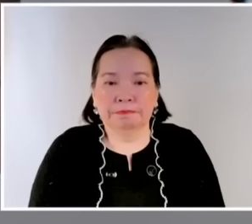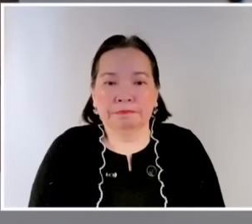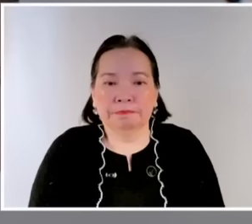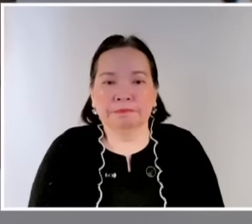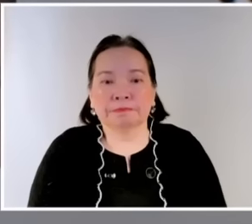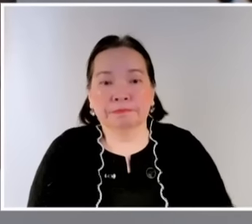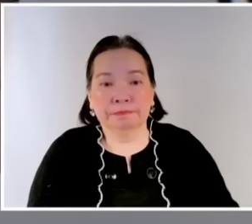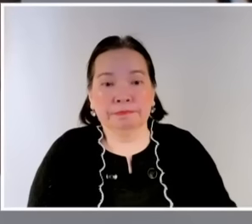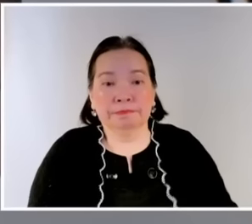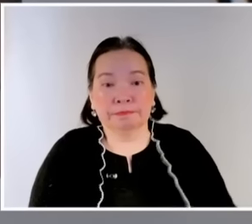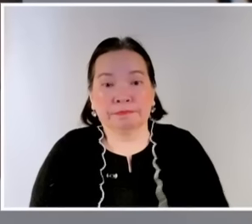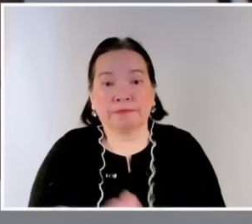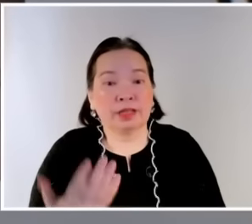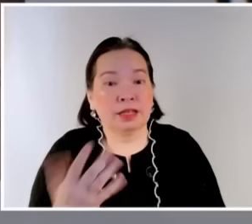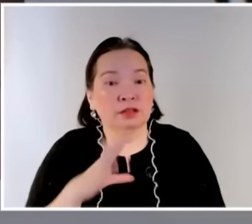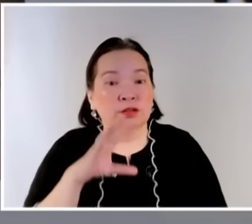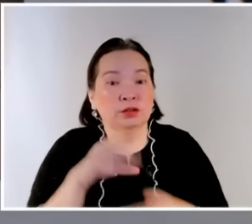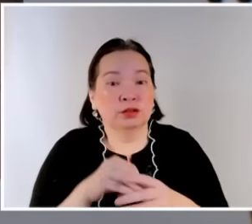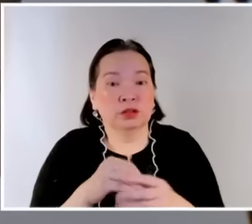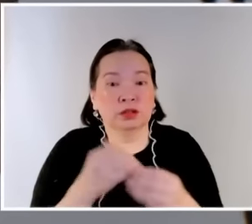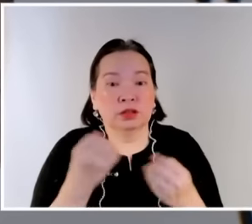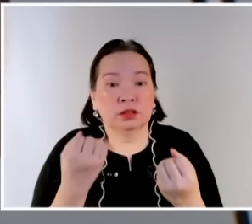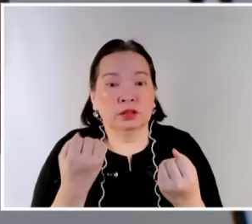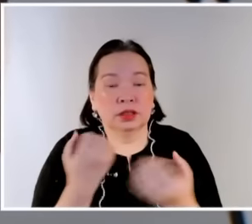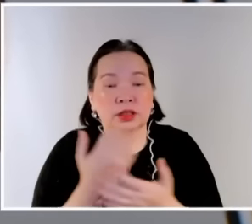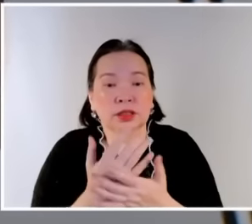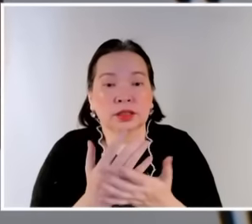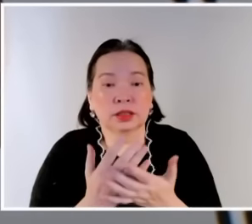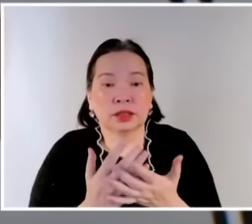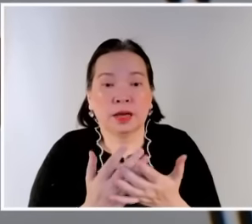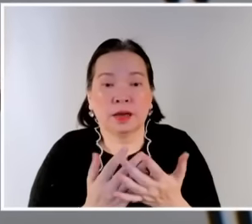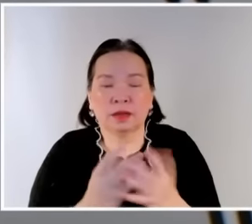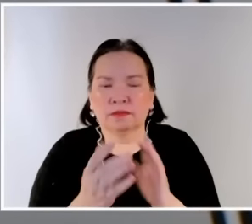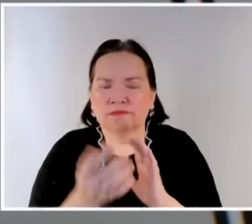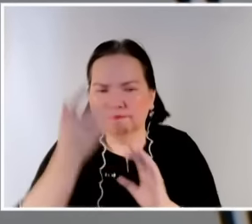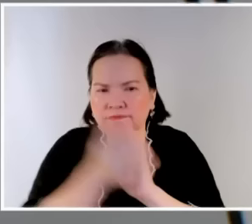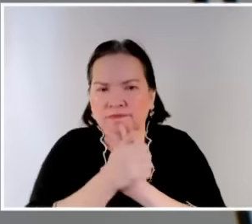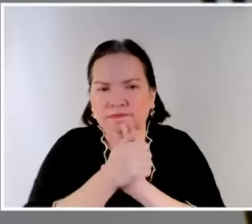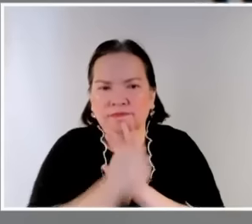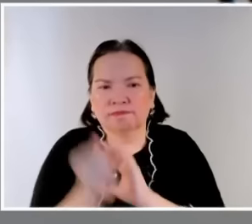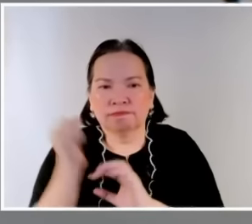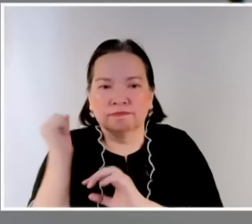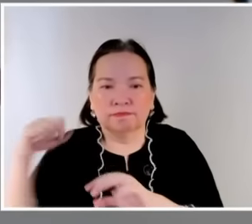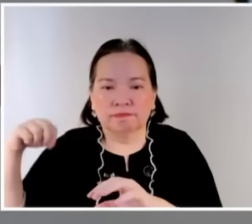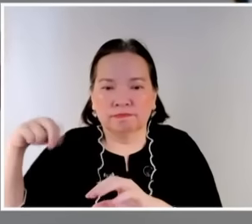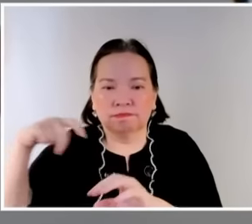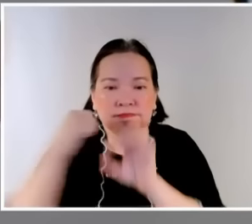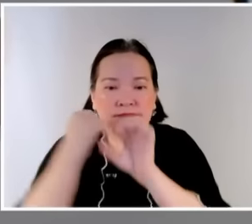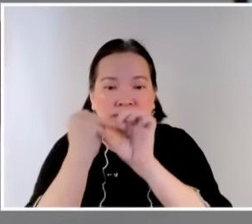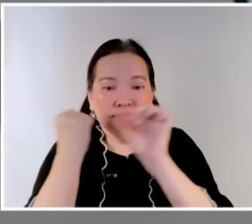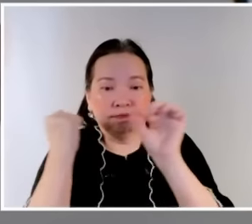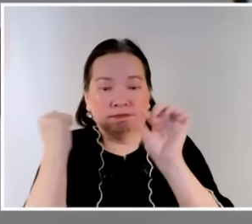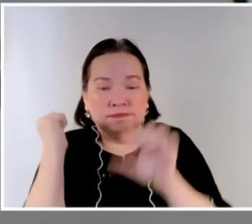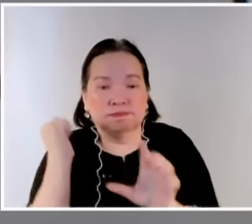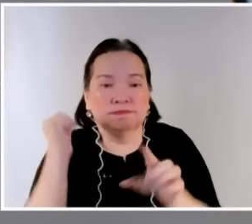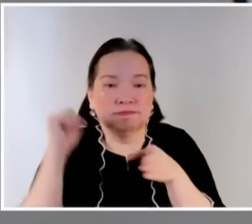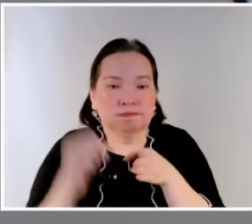Lalahok ang ilang premyadong pole vaulter sa mundo sa isang international competition na gaganapin dito sa Pilipinas